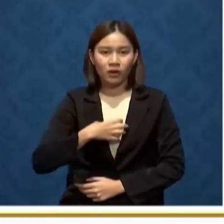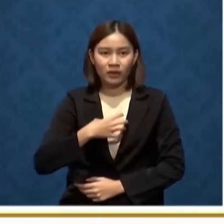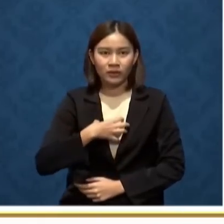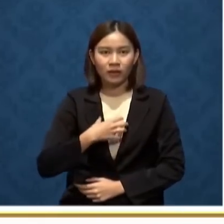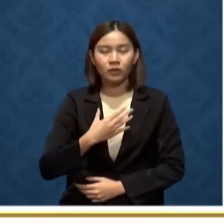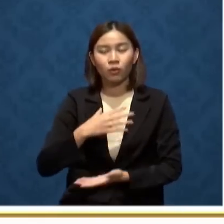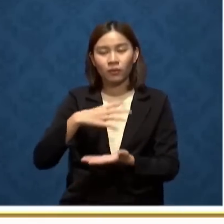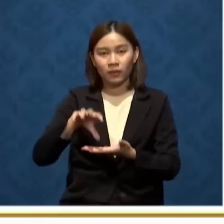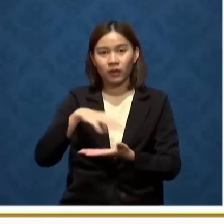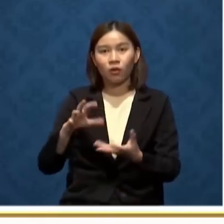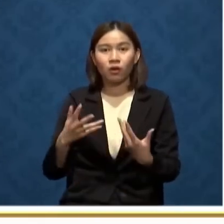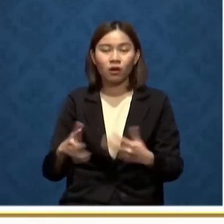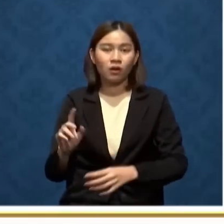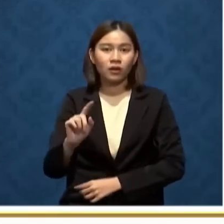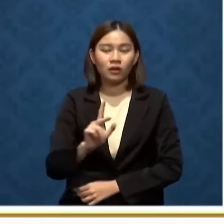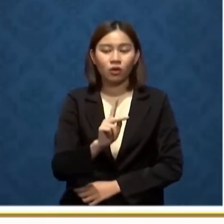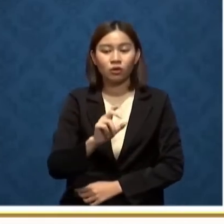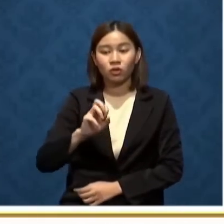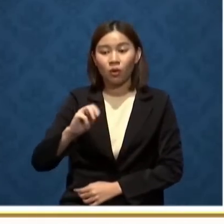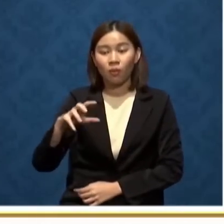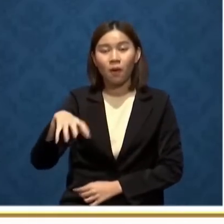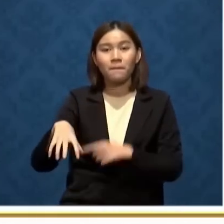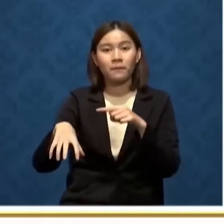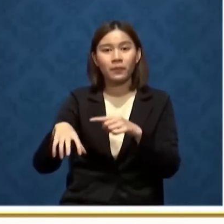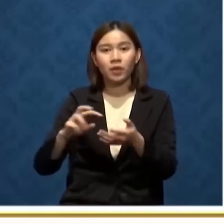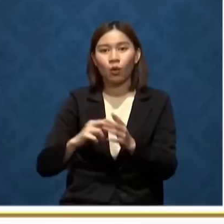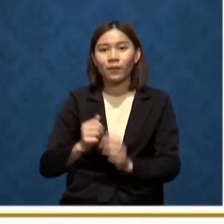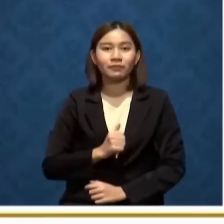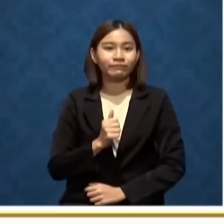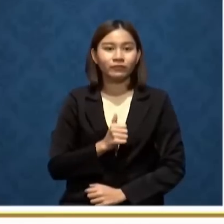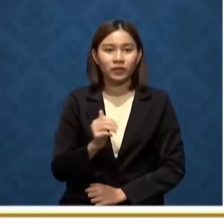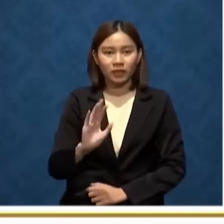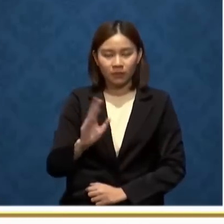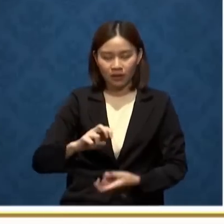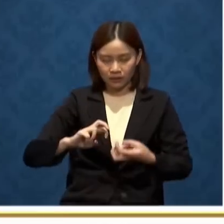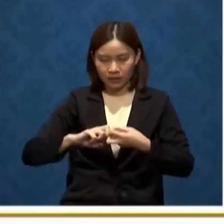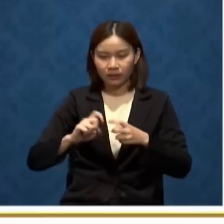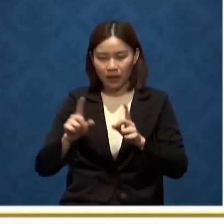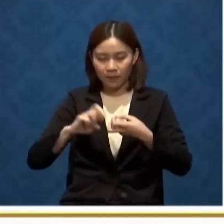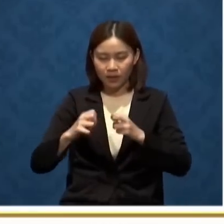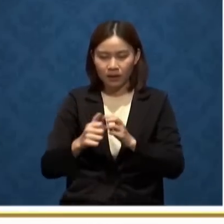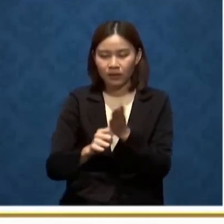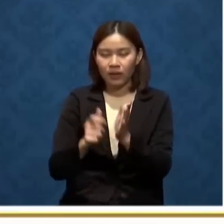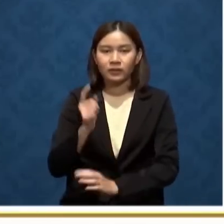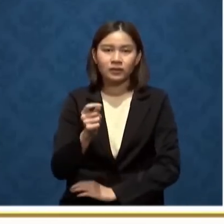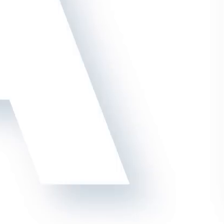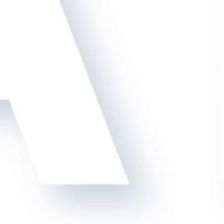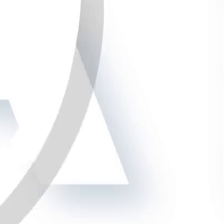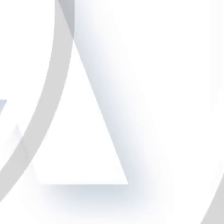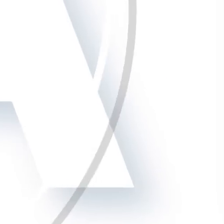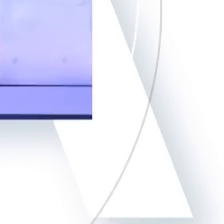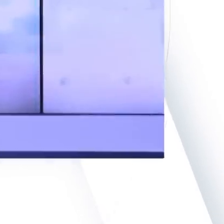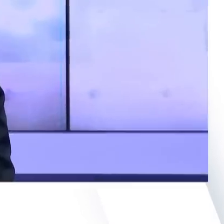anyใเบื่ต้นนะครัว่า เรามีกอรสอมอไม่ได้มีไ้แบบเท่ ครับแต่ต้องแก้ปัญหาได้จริครั กลกปคณครับ